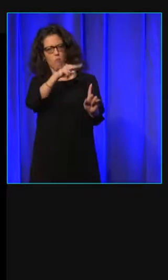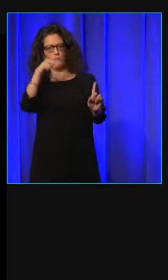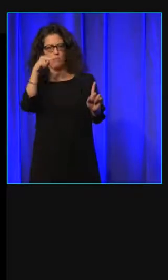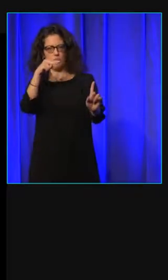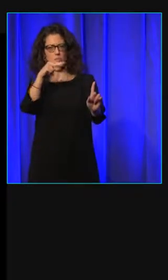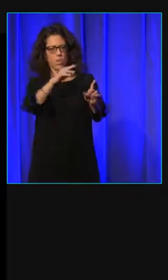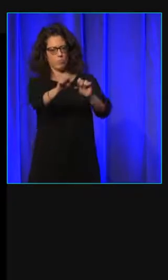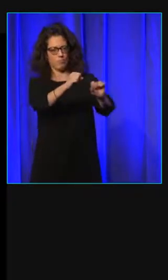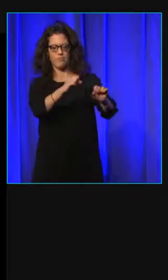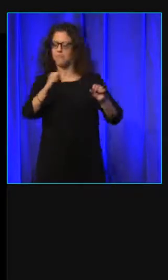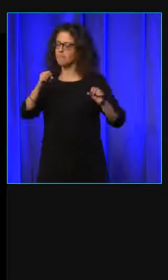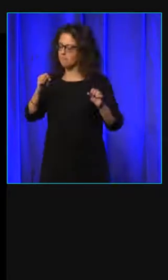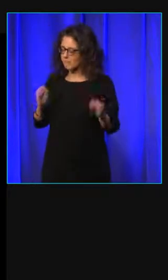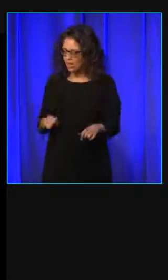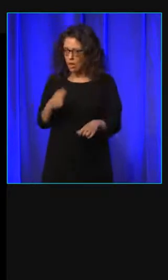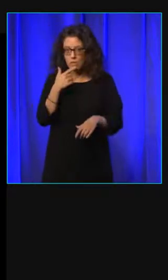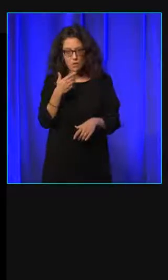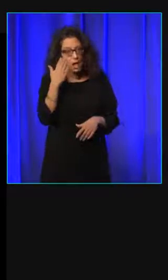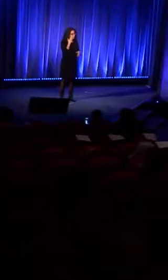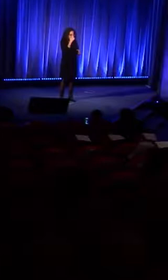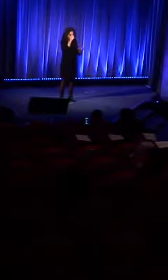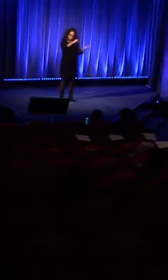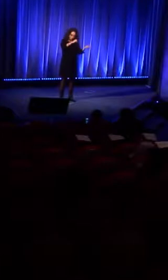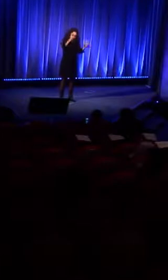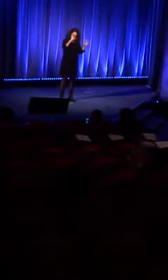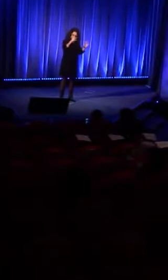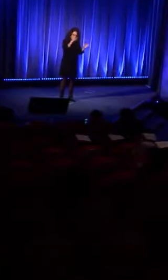l'extérieur. Quand tu fais cette imagerie, est-ce que tu ressens des sensations?